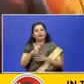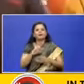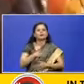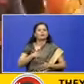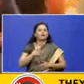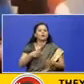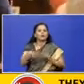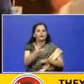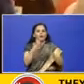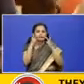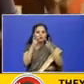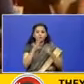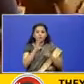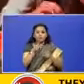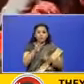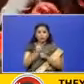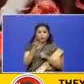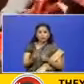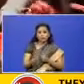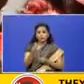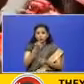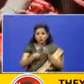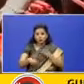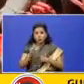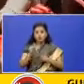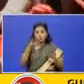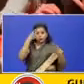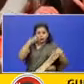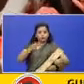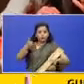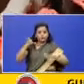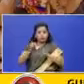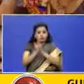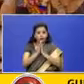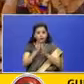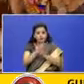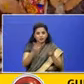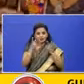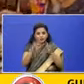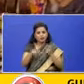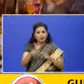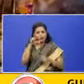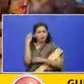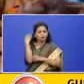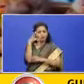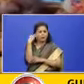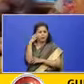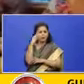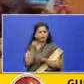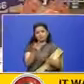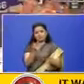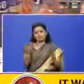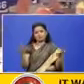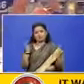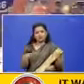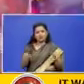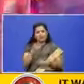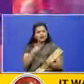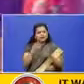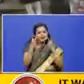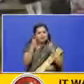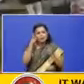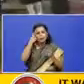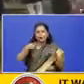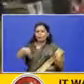थे। उन्होंने गुजराती खाना और नवरात्रि की तस्वीरें भी सोशल मीडिया पर खूब शेयर की। ये देखना हम सभी